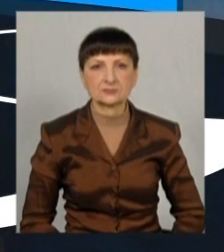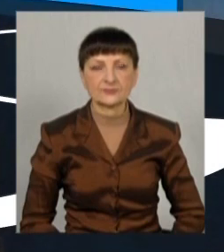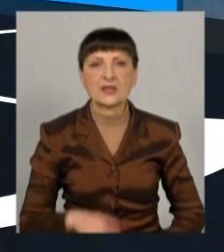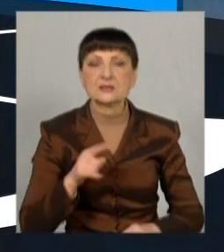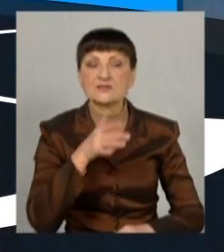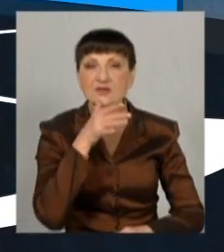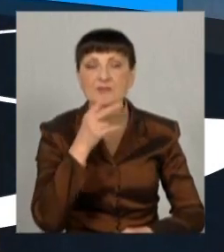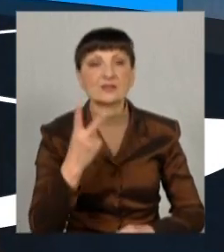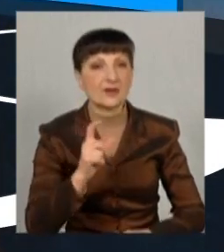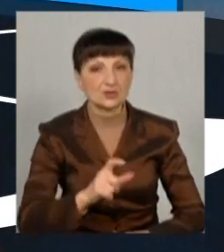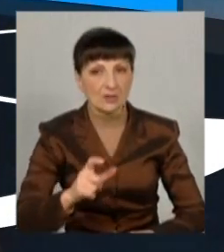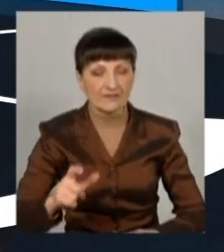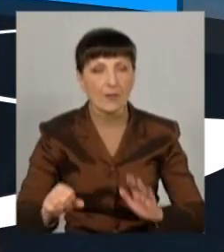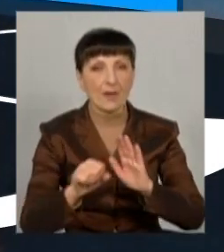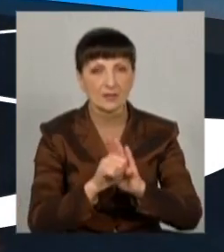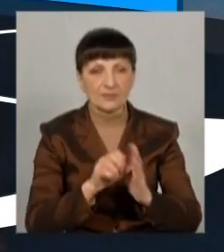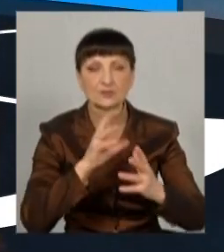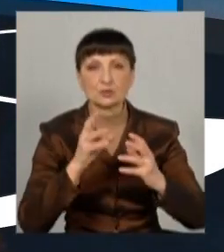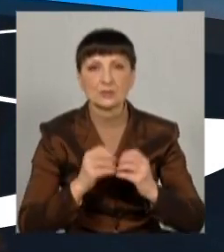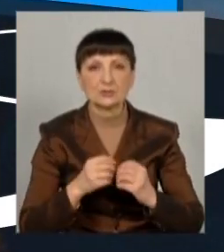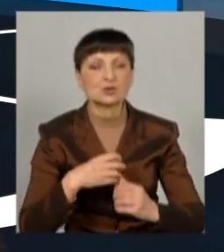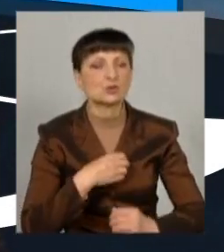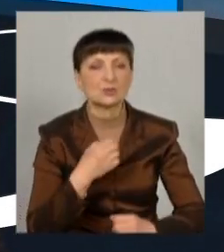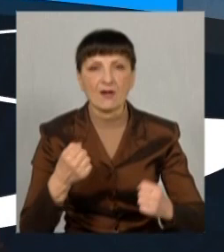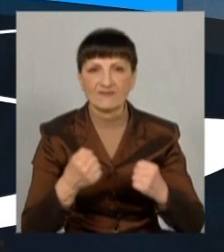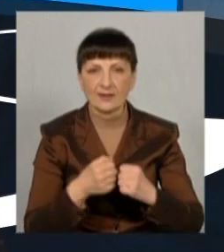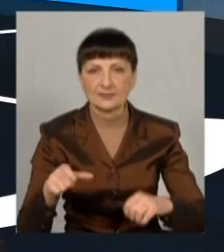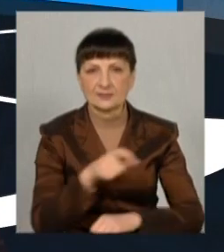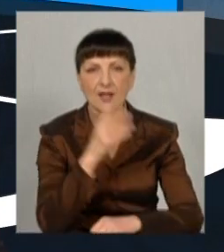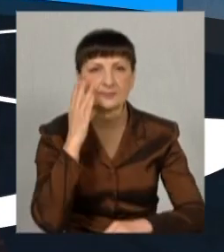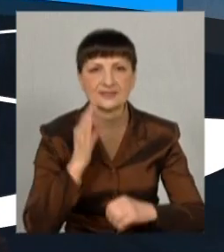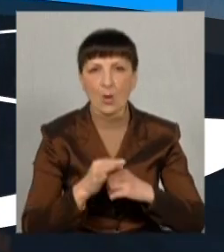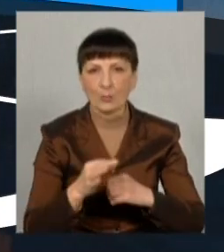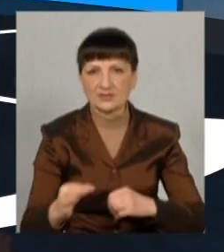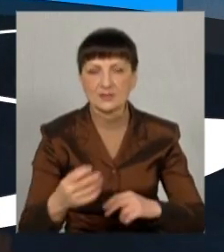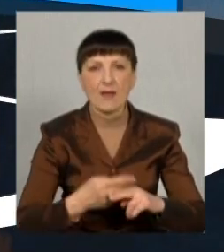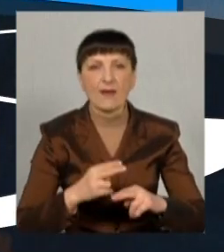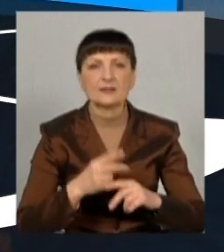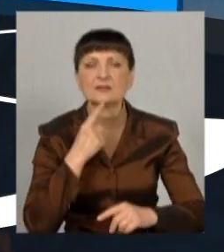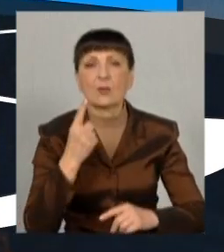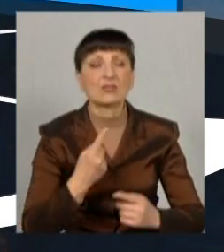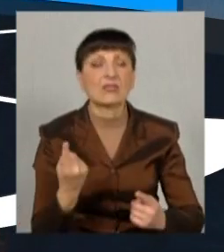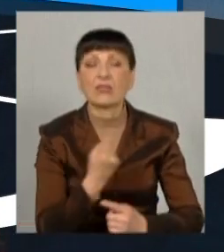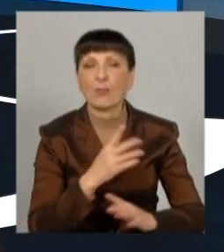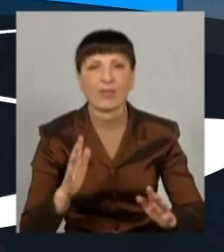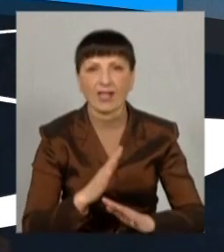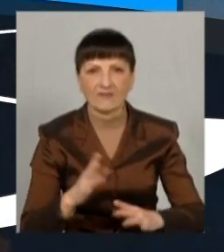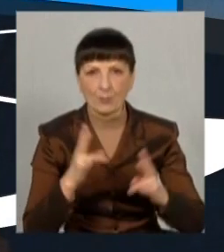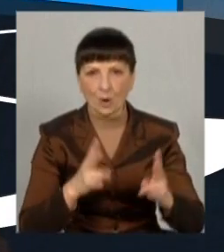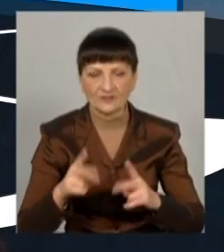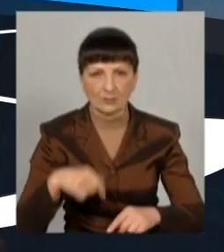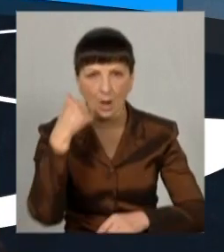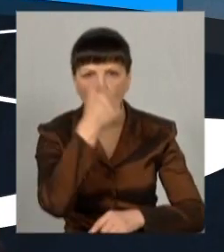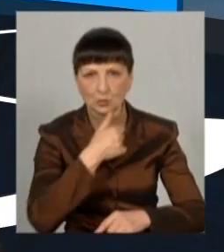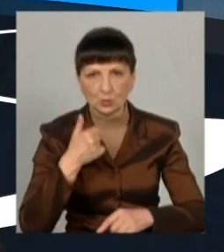Тем временем два человека погибли в результате жуткой аварии на трассе в Алматинской области. Это далеко не первое дорожное происшествие в этом году